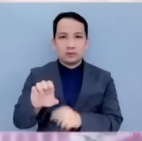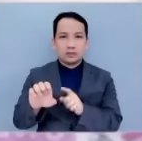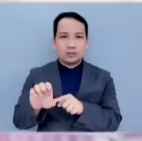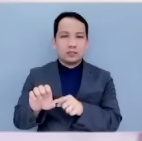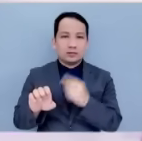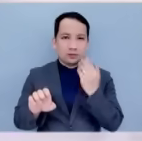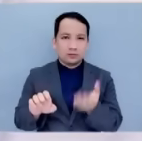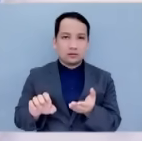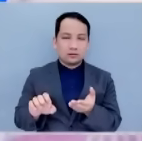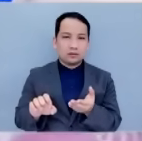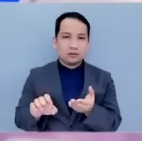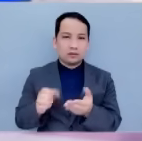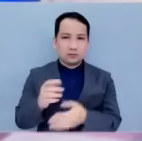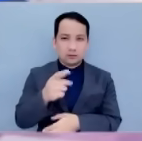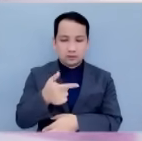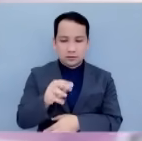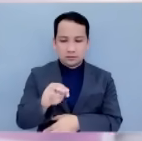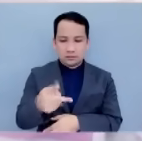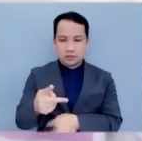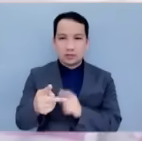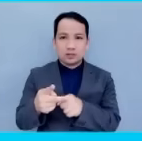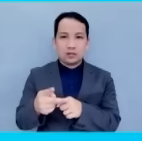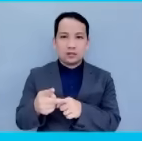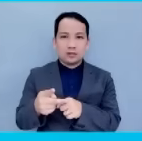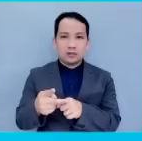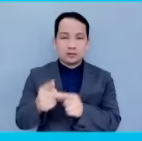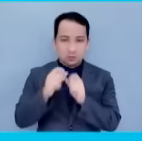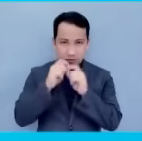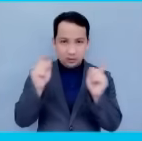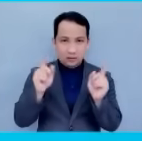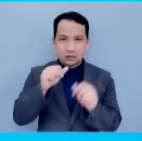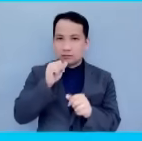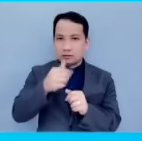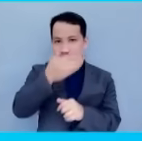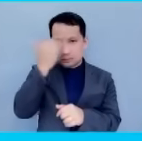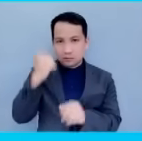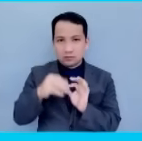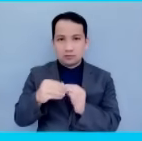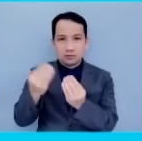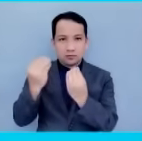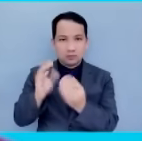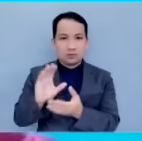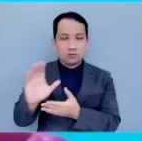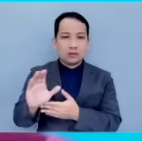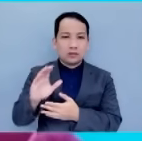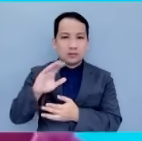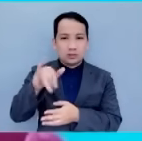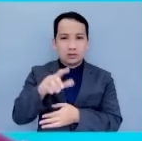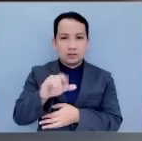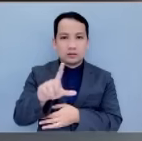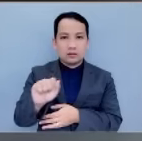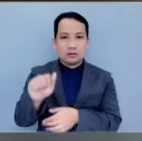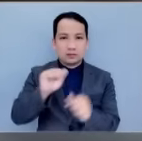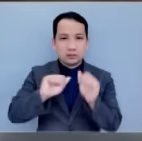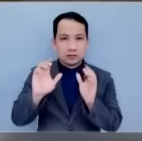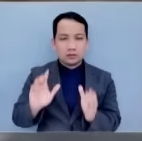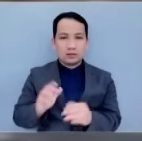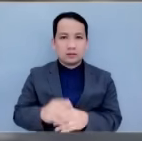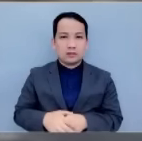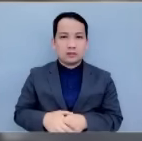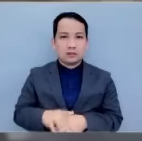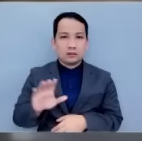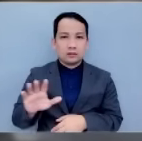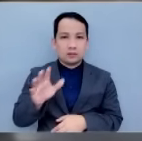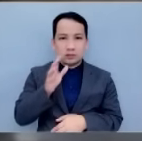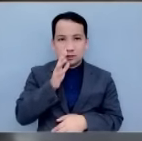Good Morning Kapatid host si Dimples Romana, hindi raw malilimutan ang mga itinuro sa kanya ni Jacqueline bilang aktres. Ma, naubos